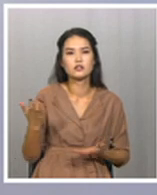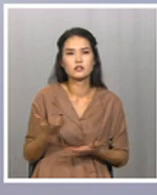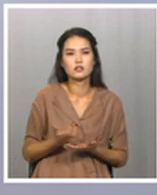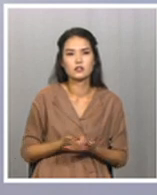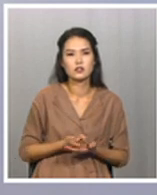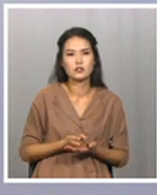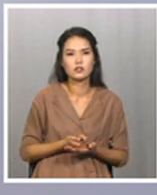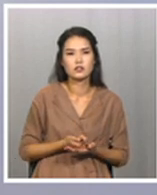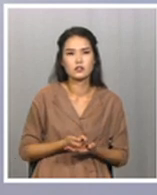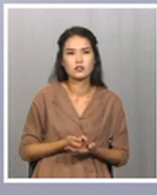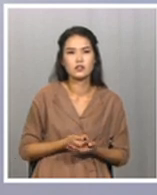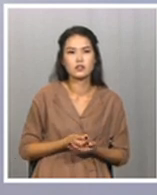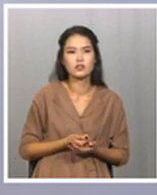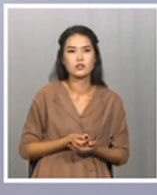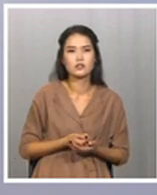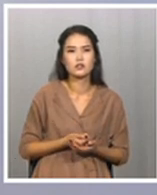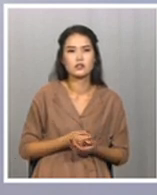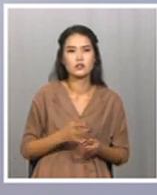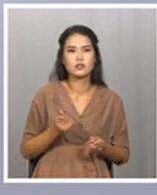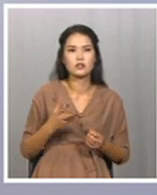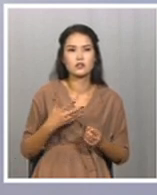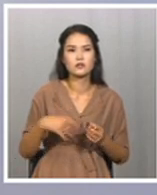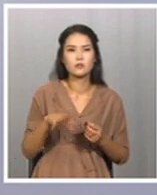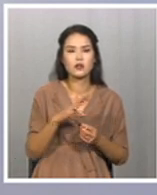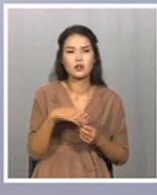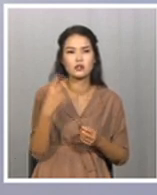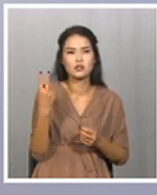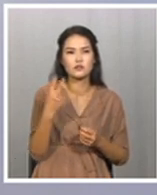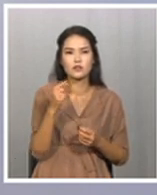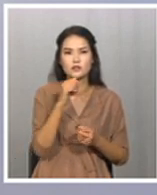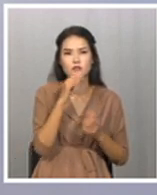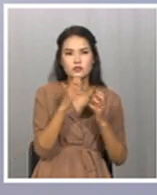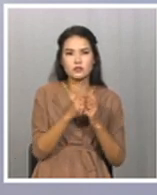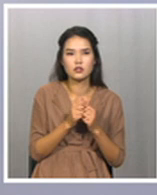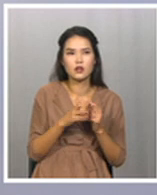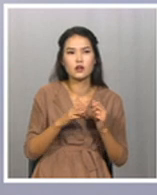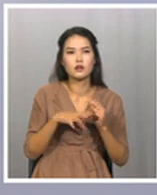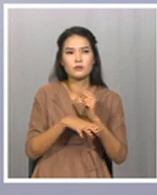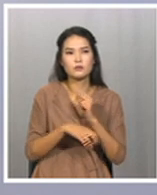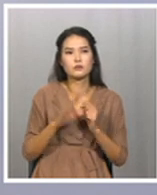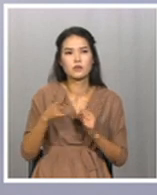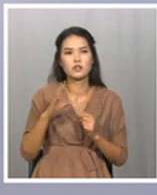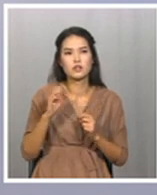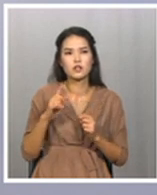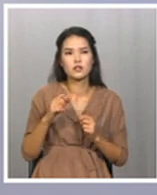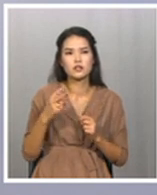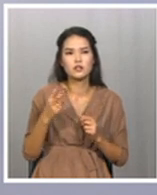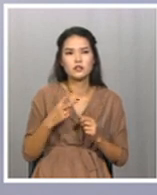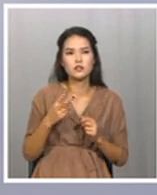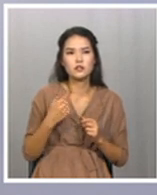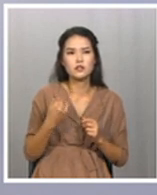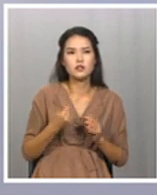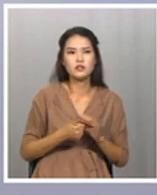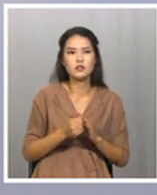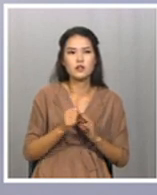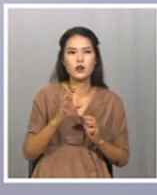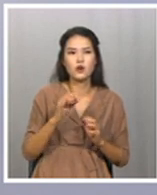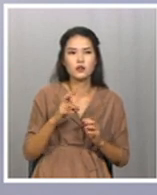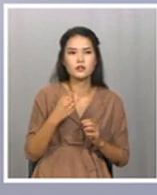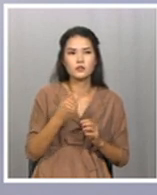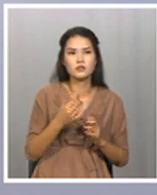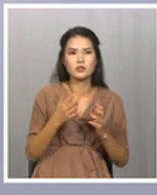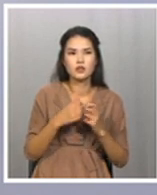бірінші шеректе жатса, онда барлық тригонометриялық функциялардың таңбалары оң болып шығады. Яғни синус альфада, косинус альфада, тангенс альфада, котангенс